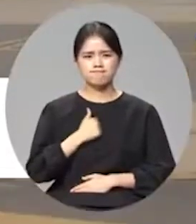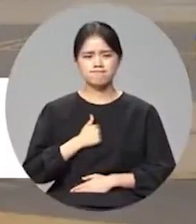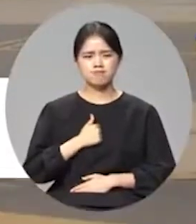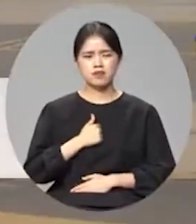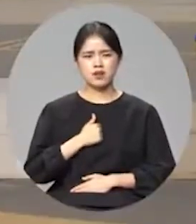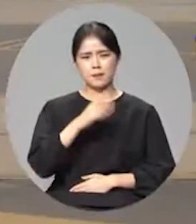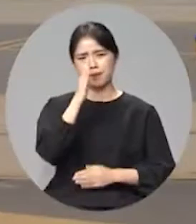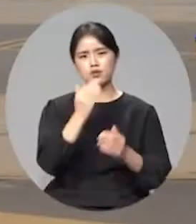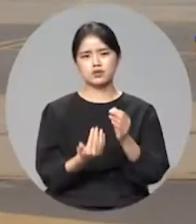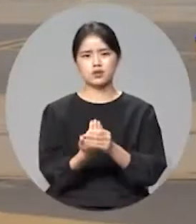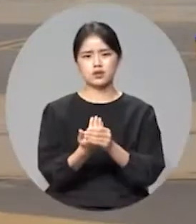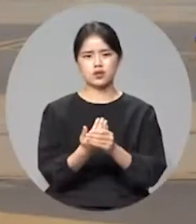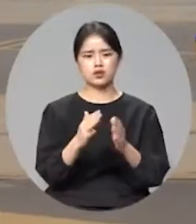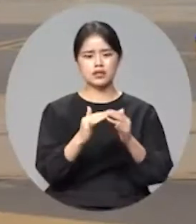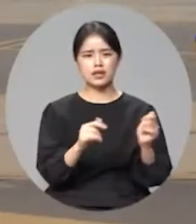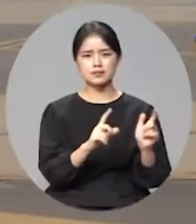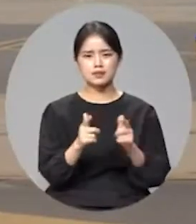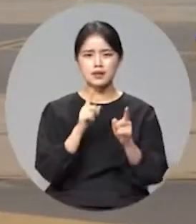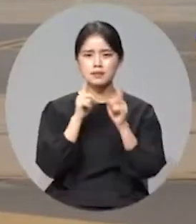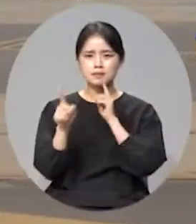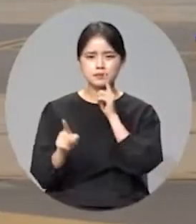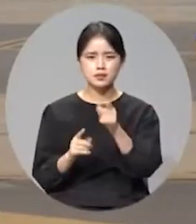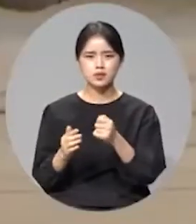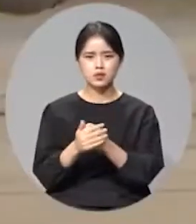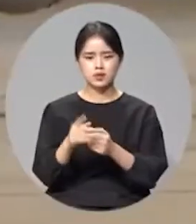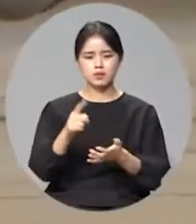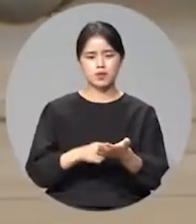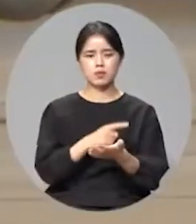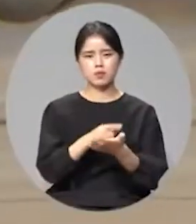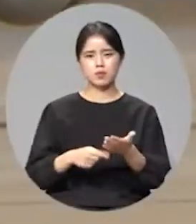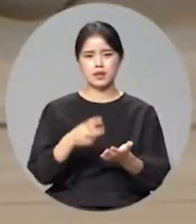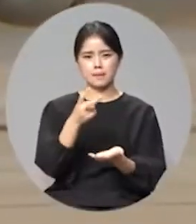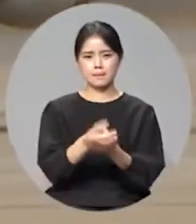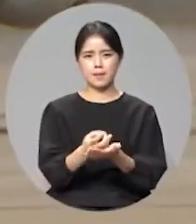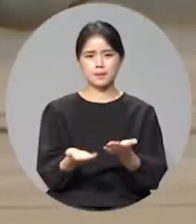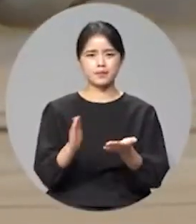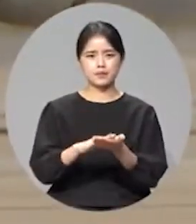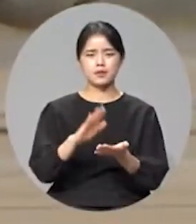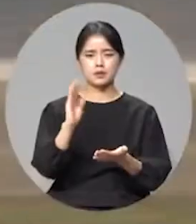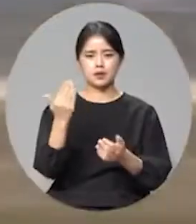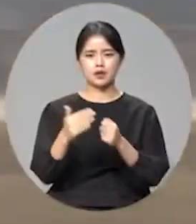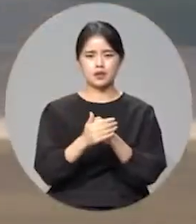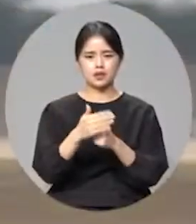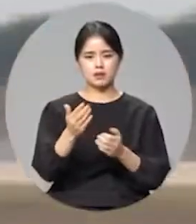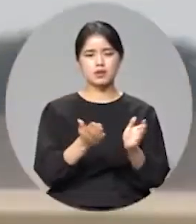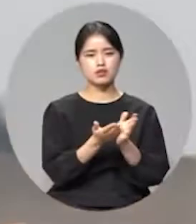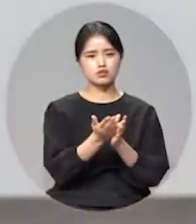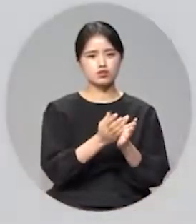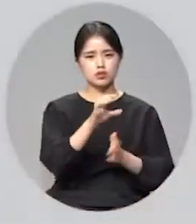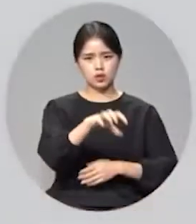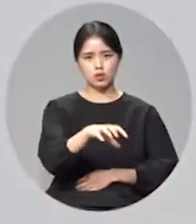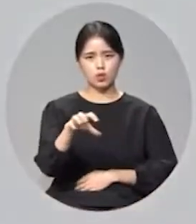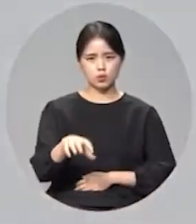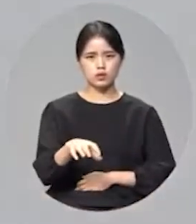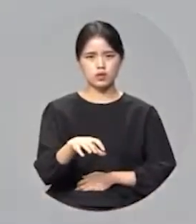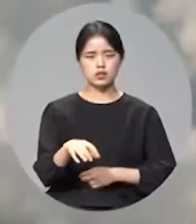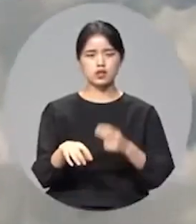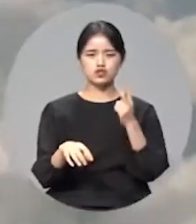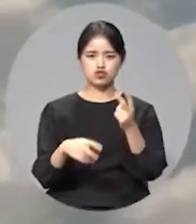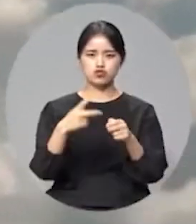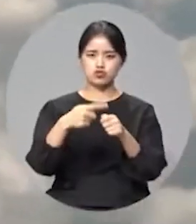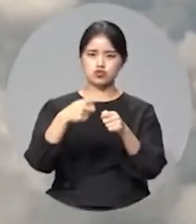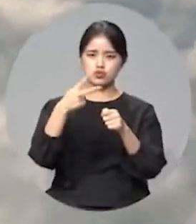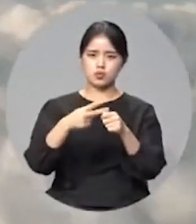돼요. 주민들의 호소에 군 보상법이 제정돼 군산 옥서면과 미성동에서 두 차례